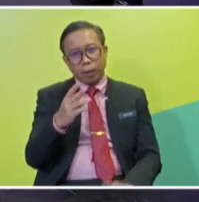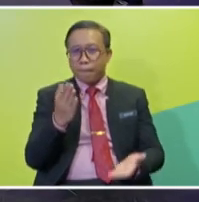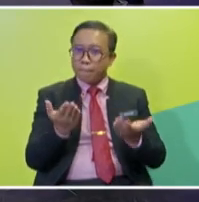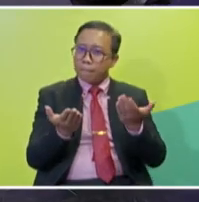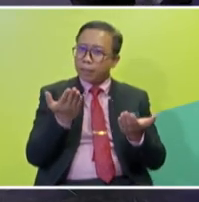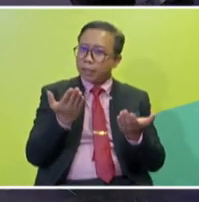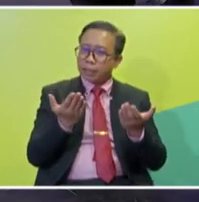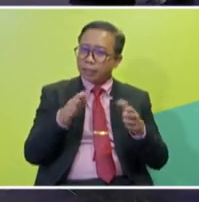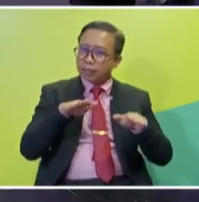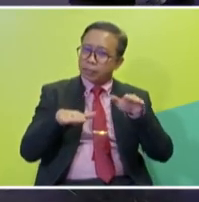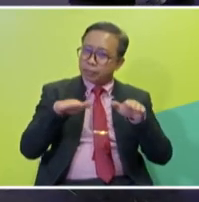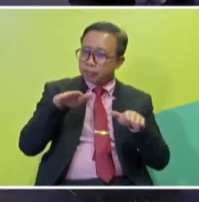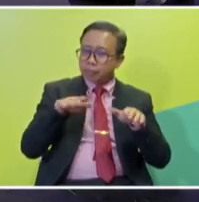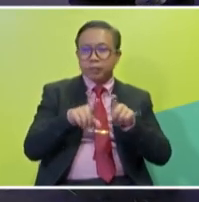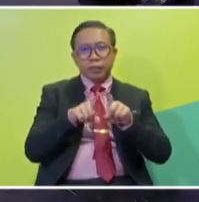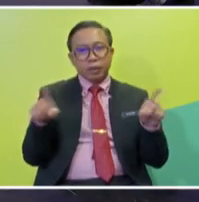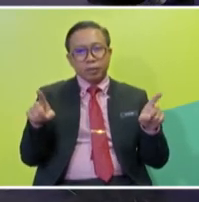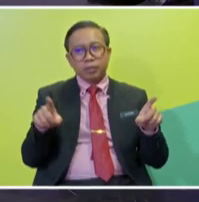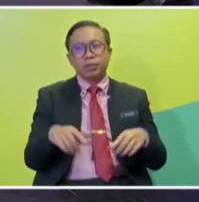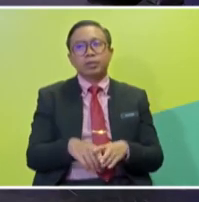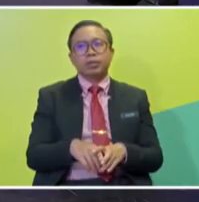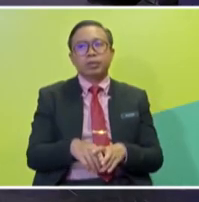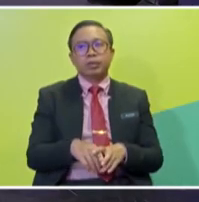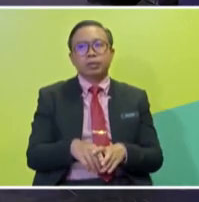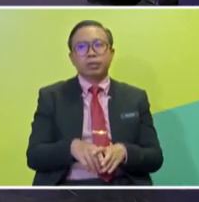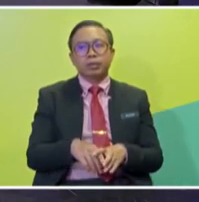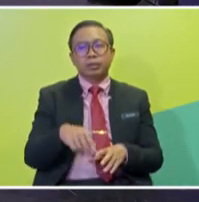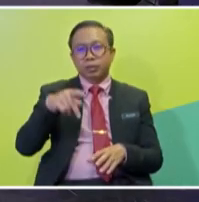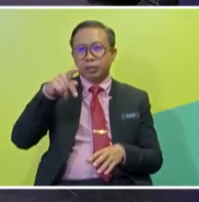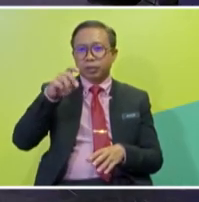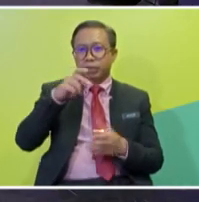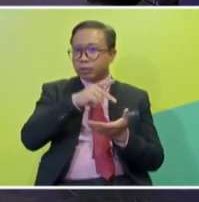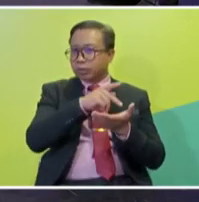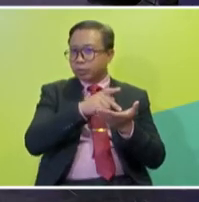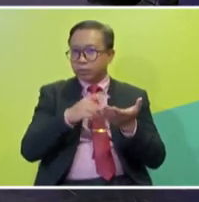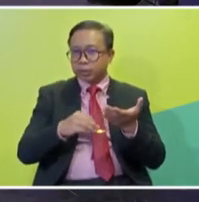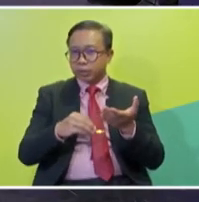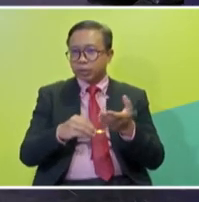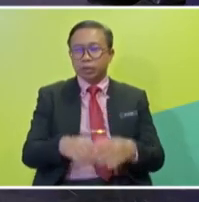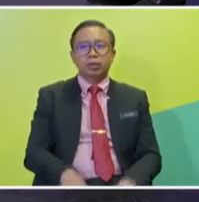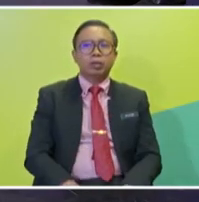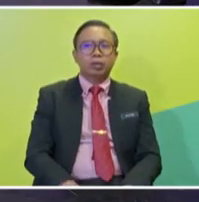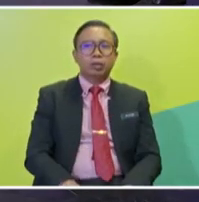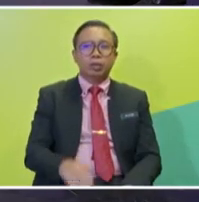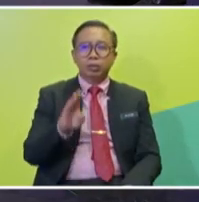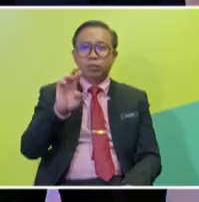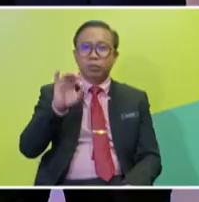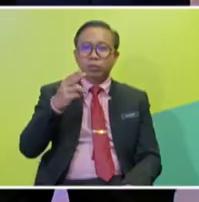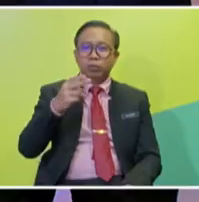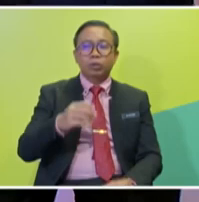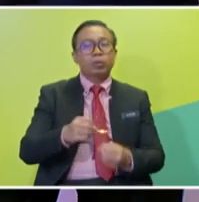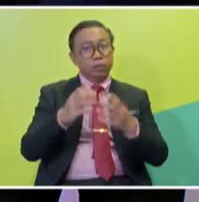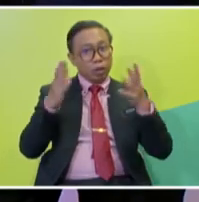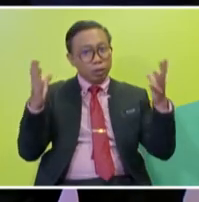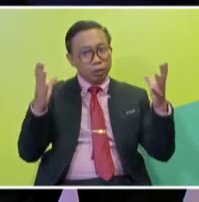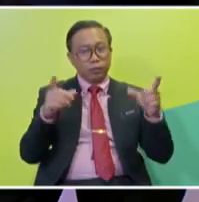membisu dan ini namanya petebuih berganda satu alat yang paling mudah untuk membuat penyeraian